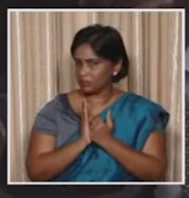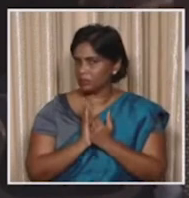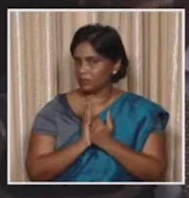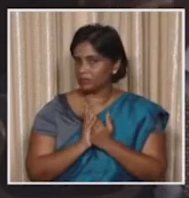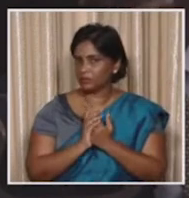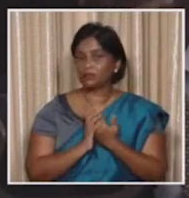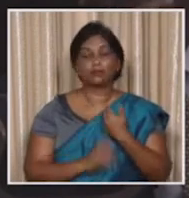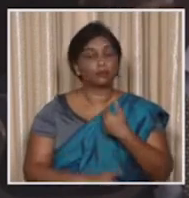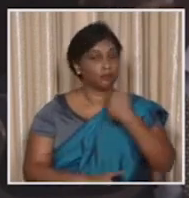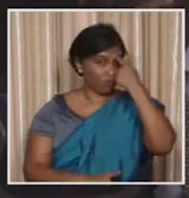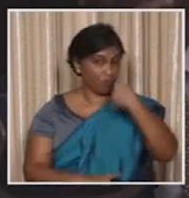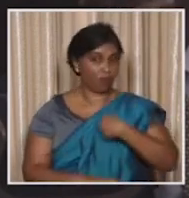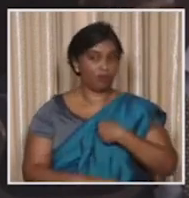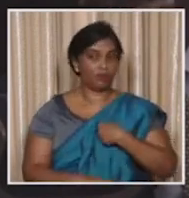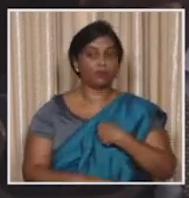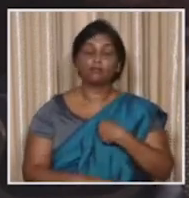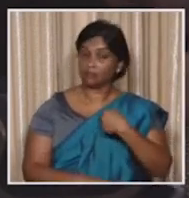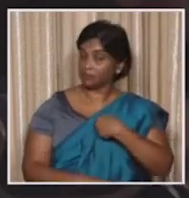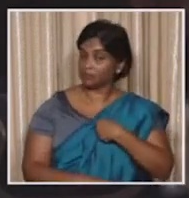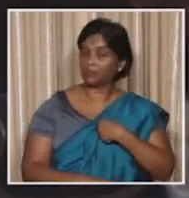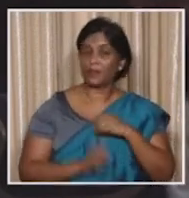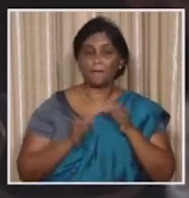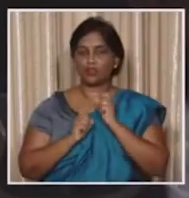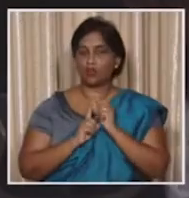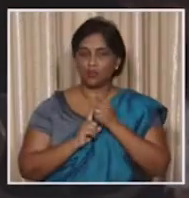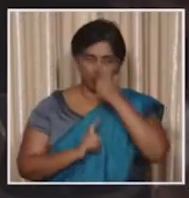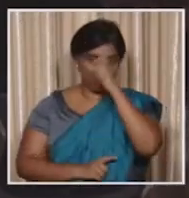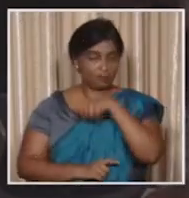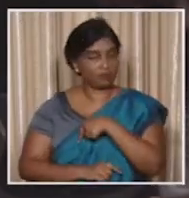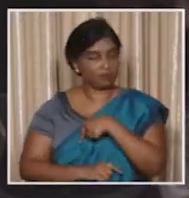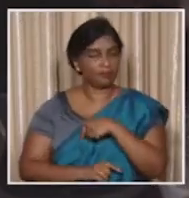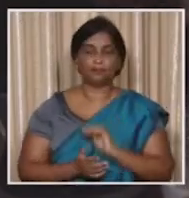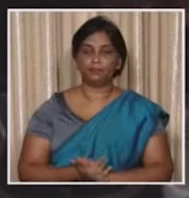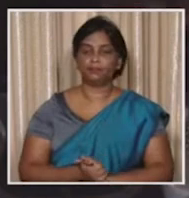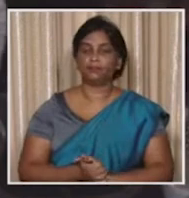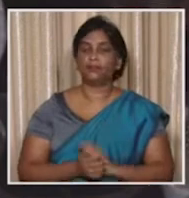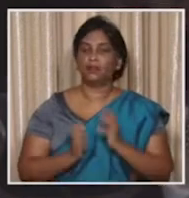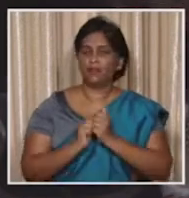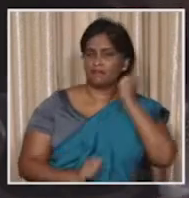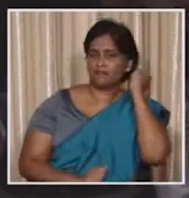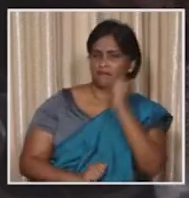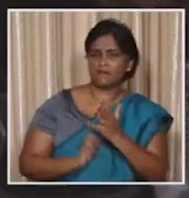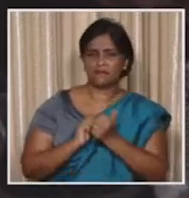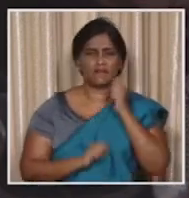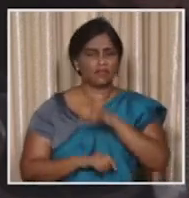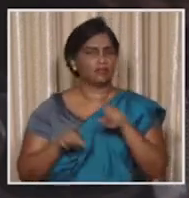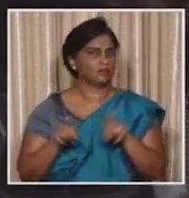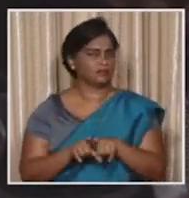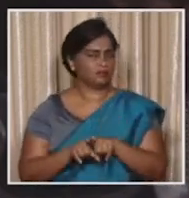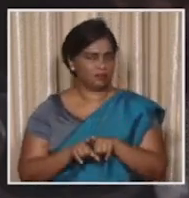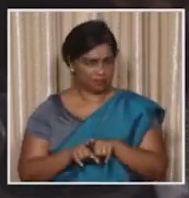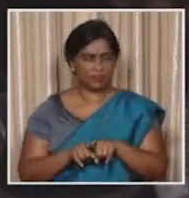என்னையும் என்னுடைய கட்சியினுடைய தலைவர் கஜேந்திரகுமார் பொன்னம்பலம் அவர்கள் மீதும் தேறு பூசுகின்ற விதமாகவும் உண்மைக்கு புறம்பானதாகவும்